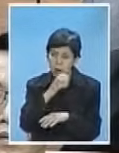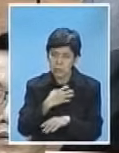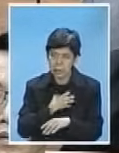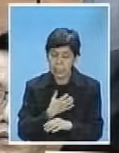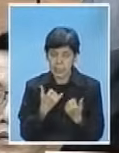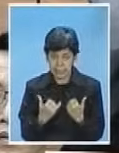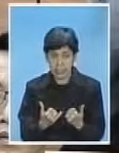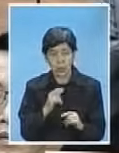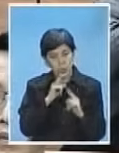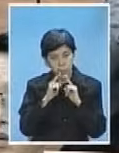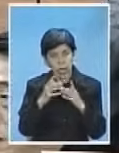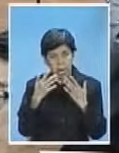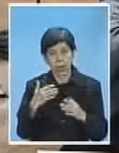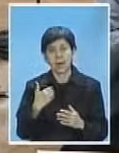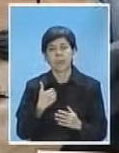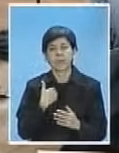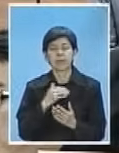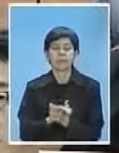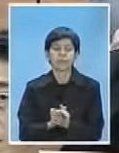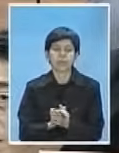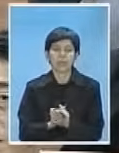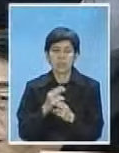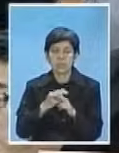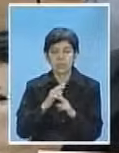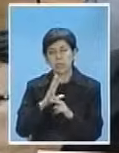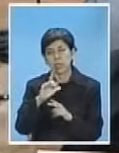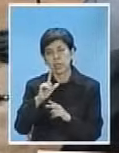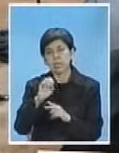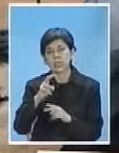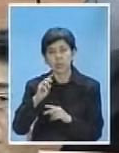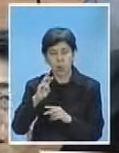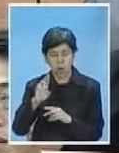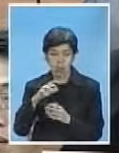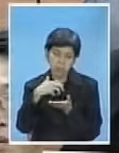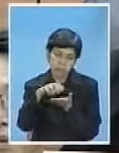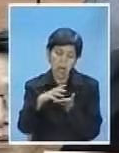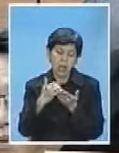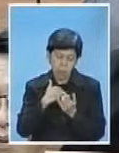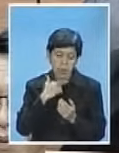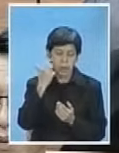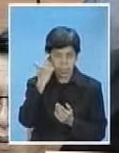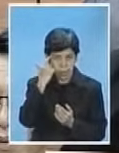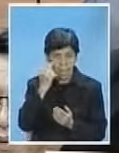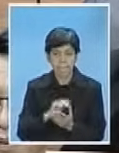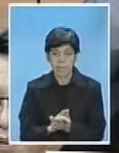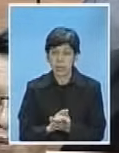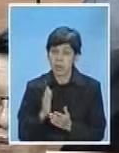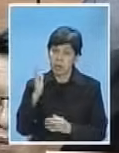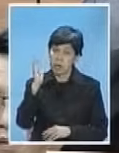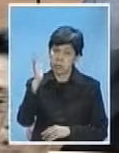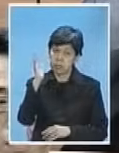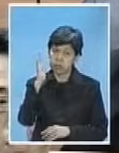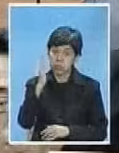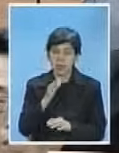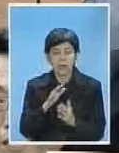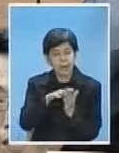ริงก็ได้พูดไว้อย่างดีแล้วโดยท่านชินวรแต่ว่าเพื่อให้สมบูรณ์นะครับเพราะเชื่อว่าท่านผู้ที่ม